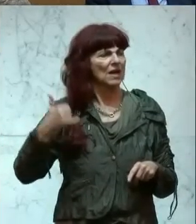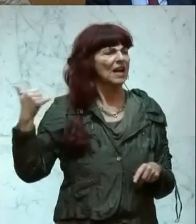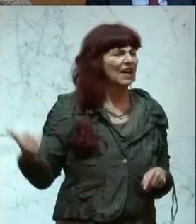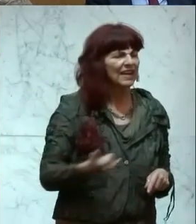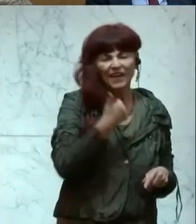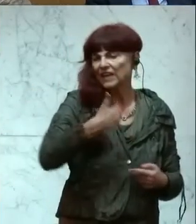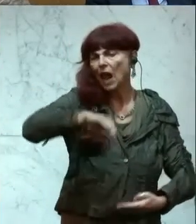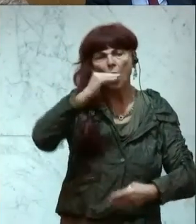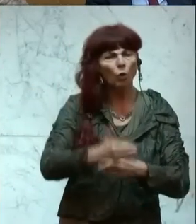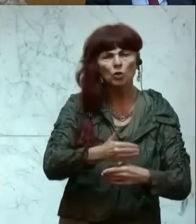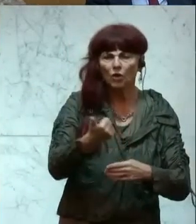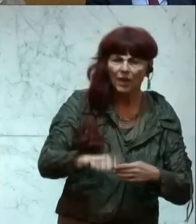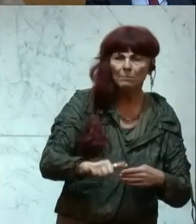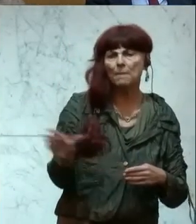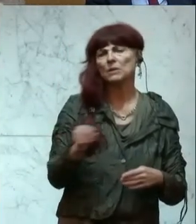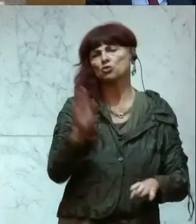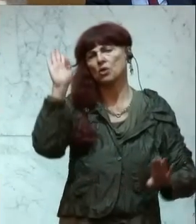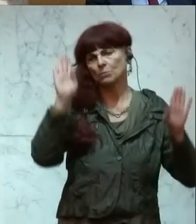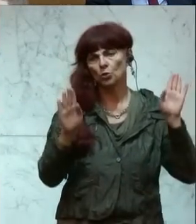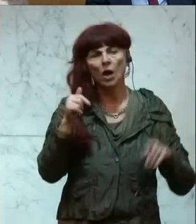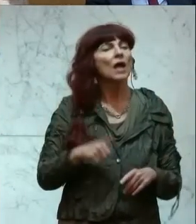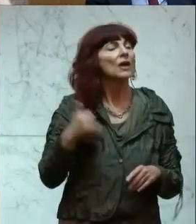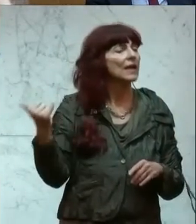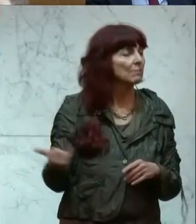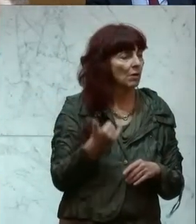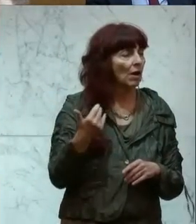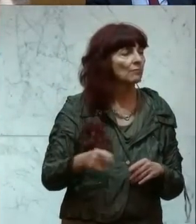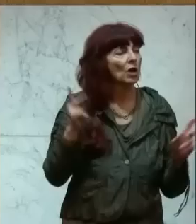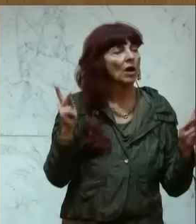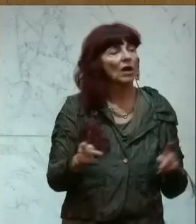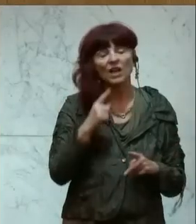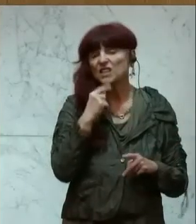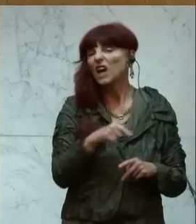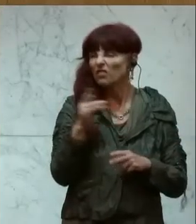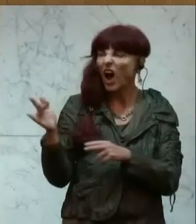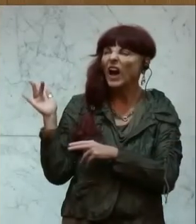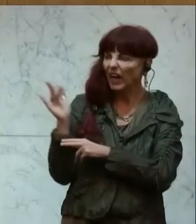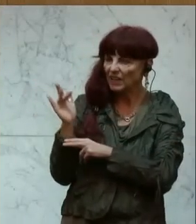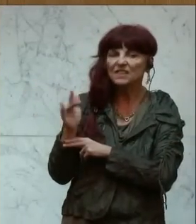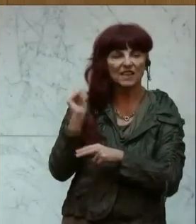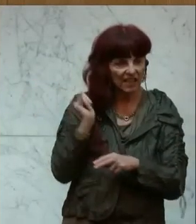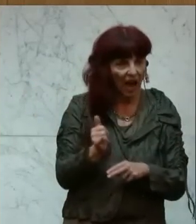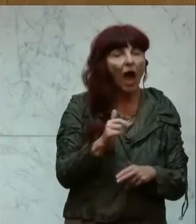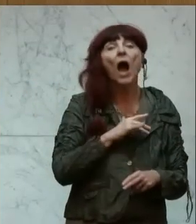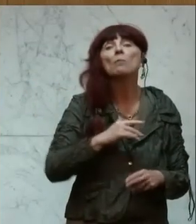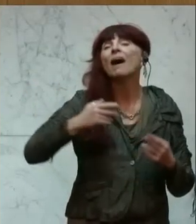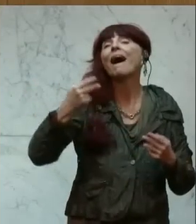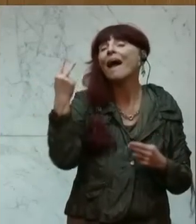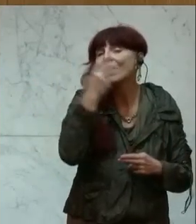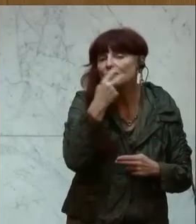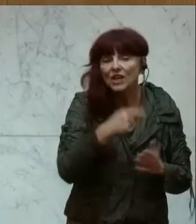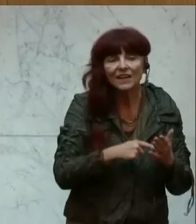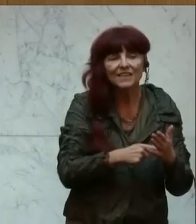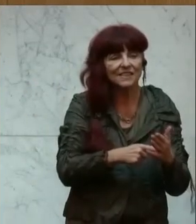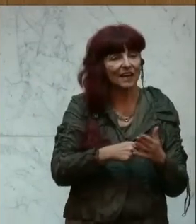jedem Lockdown dabei, überall. Und da können Sie sich jetzt hinschauen, wir haben es kritisiert, ja, aber zugestimmt haben es. Frau Kollegin Herr, Sie